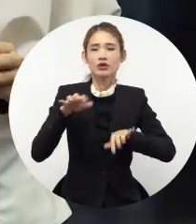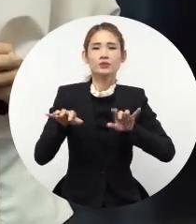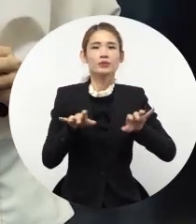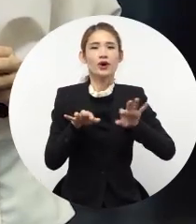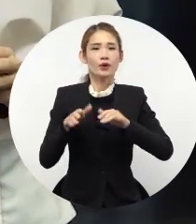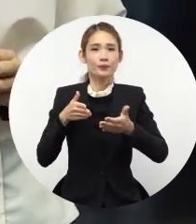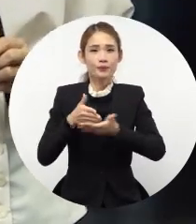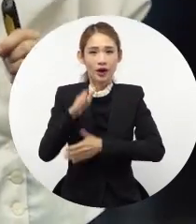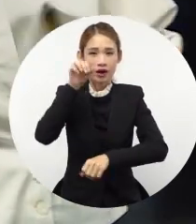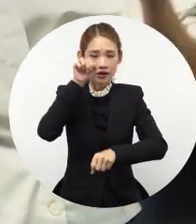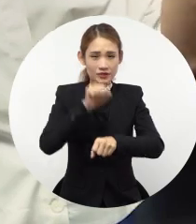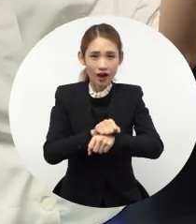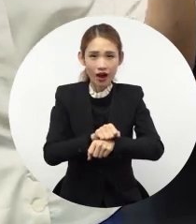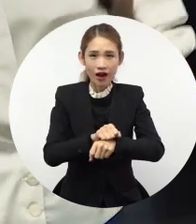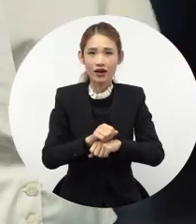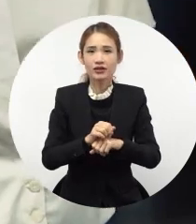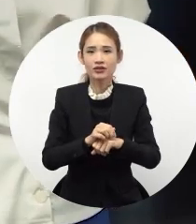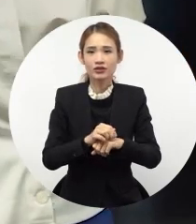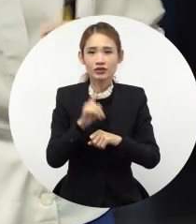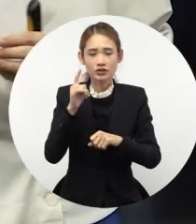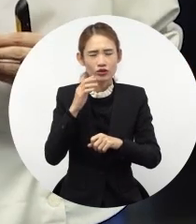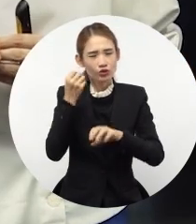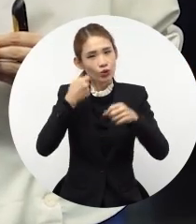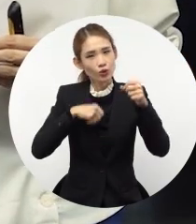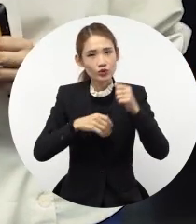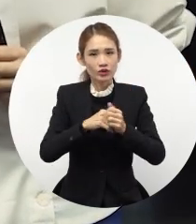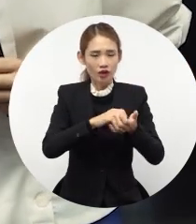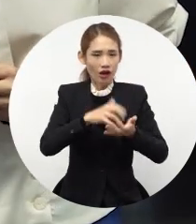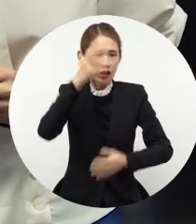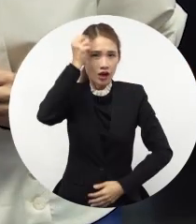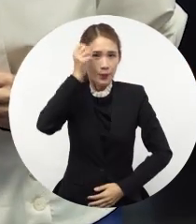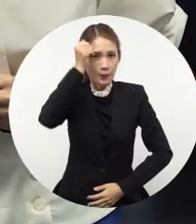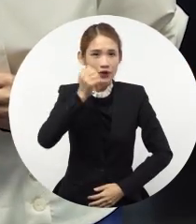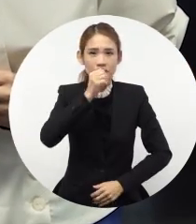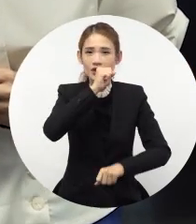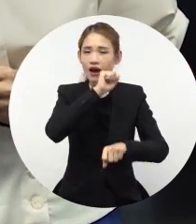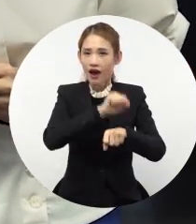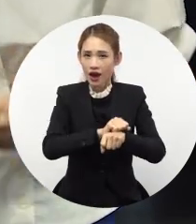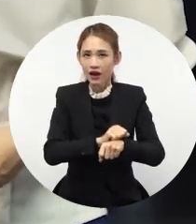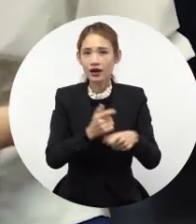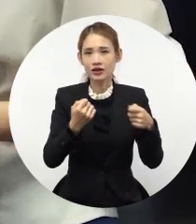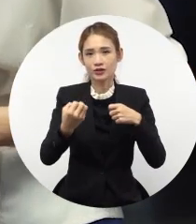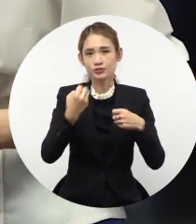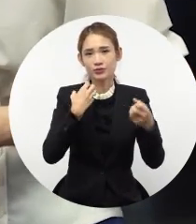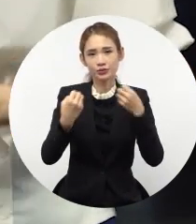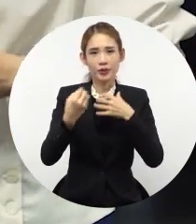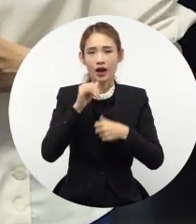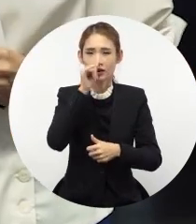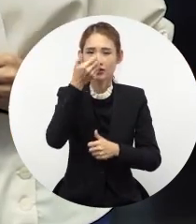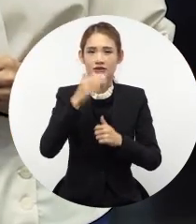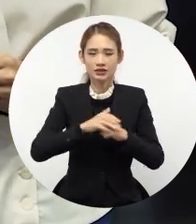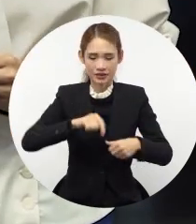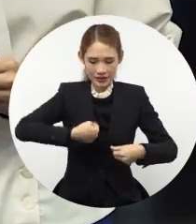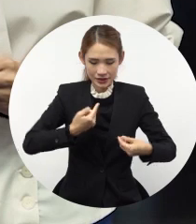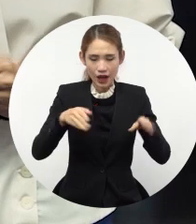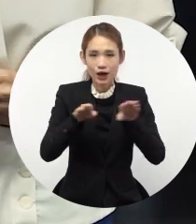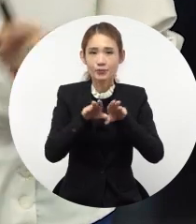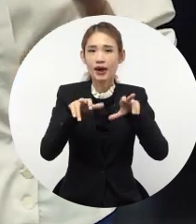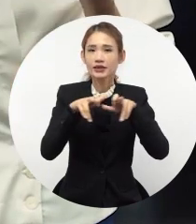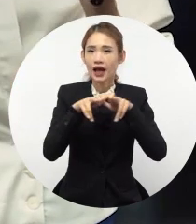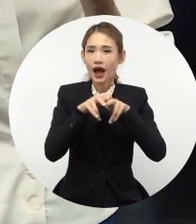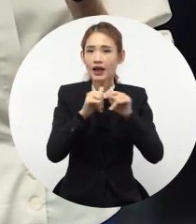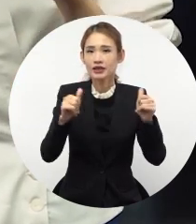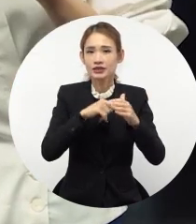되게 잘 치던데요? 암기 잘하고 산수 잘하던데요? 이런 말씀 하시는데요. 자폐성 장애인